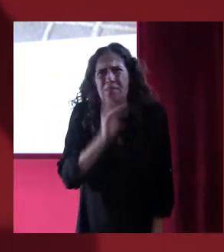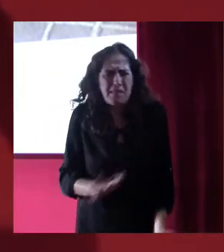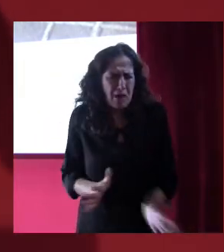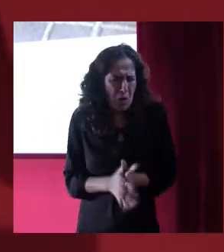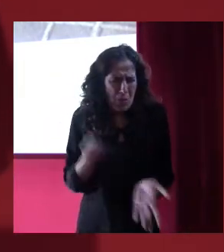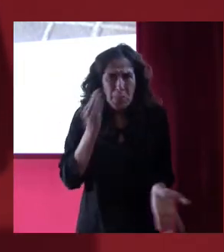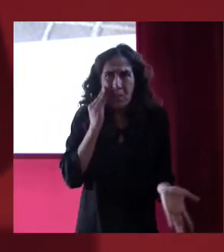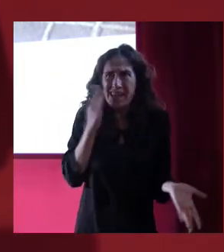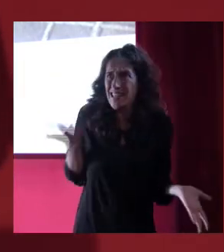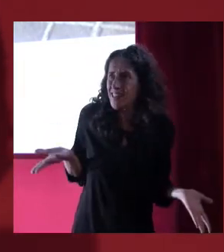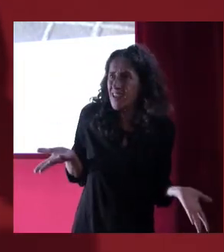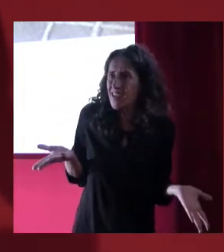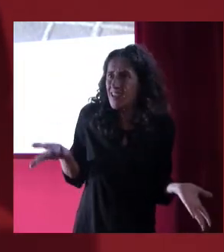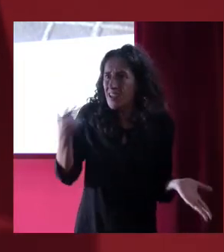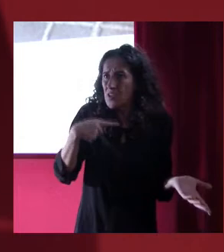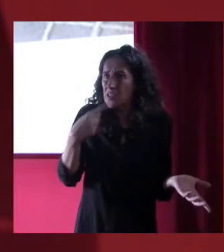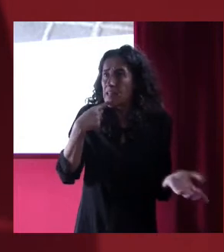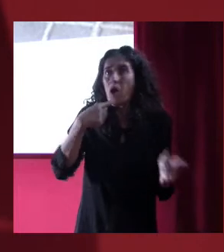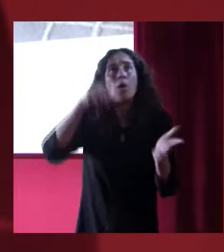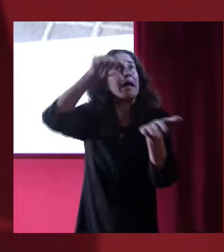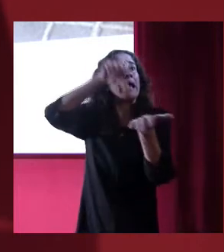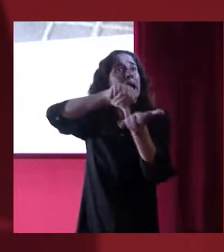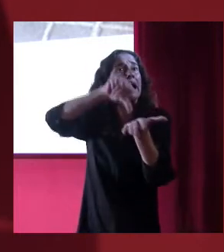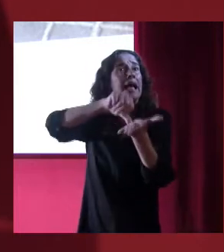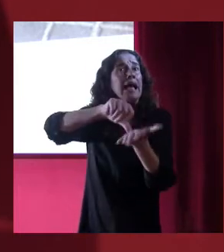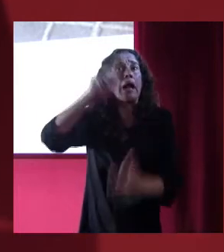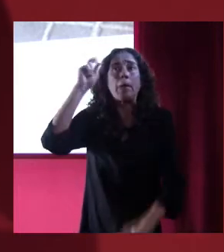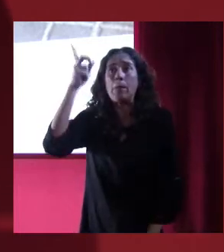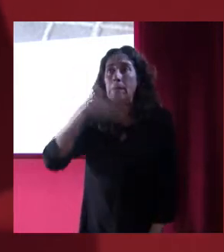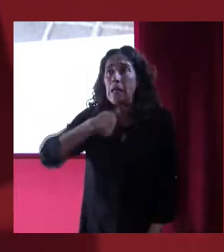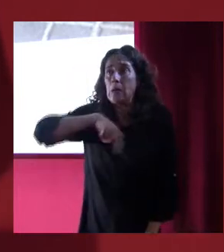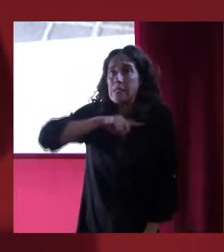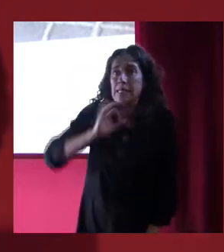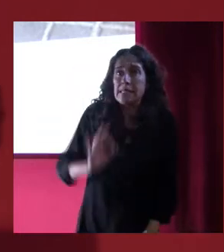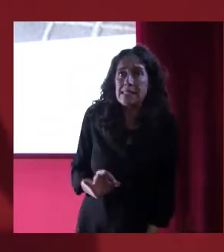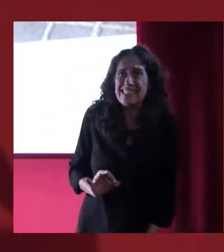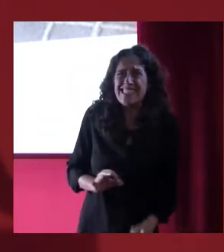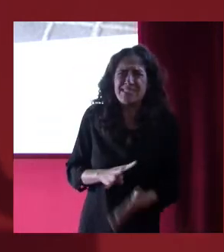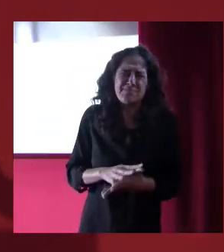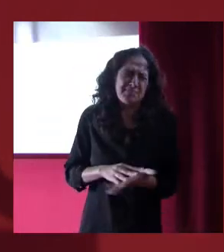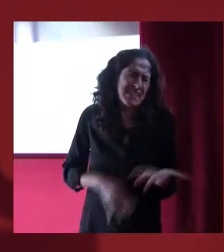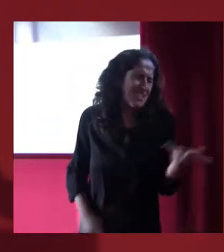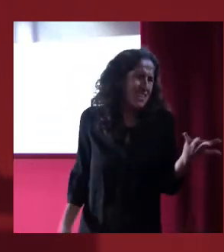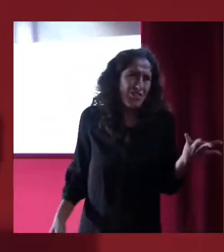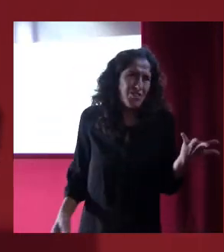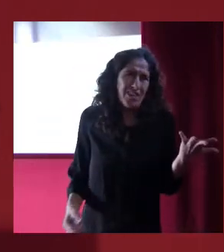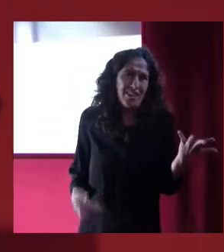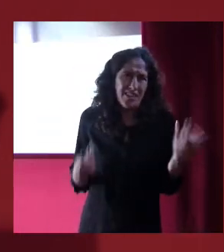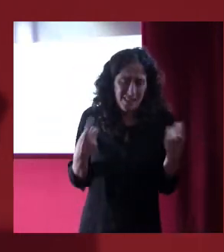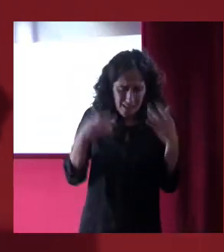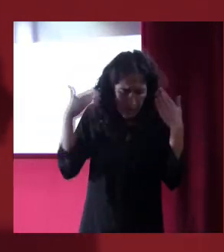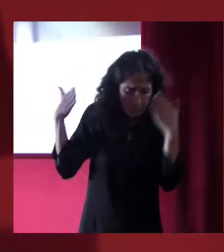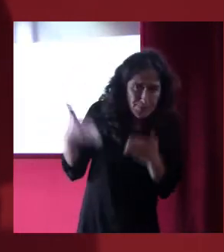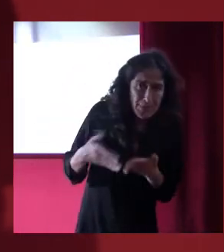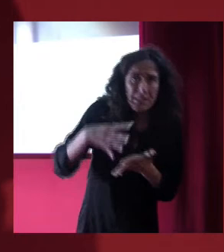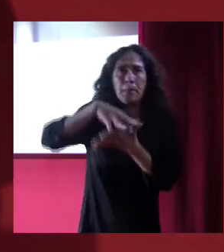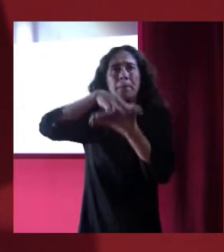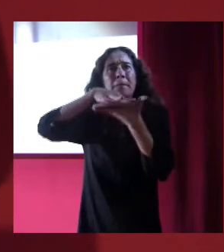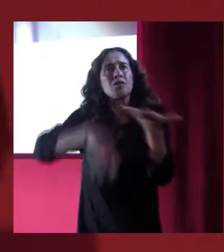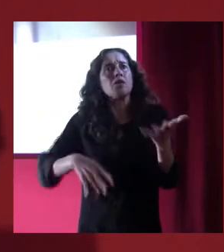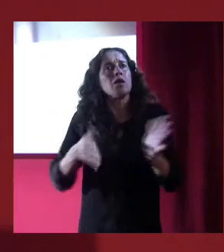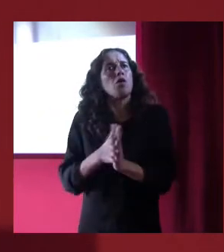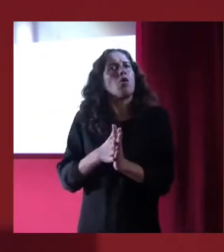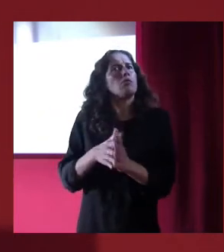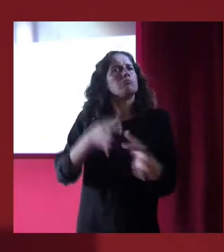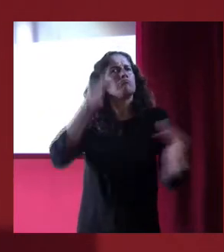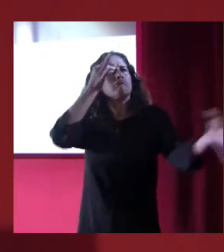que nosaltres mateixos ens diguem que som la capital del mòbil. Barcelona ha de fer de Barcelona. I això vol dir que s'ha d'imposar